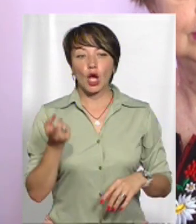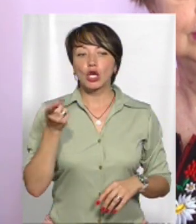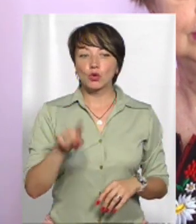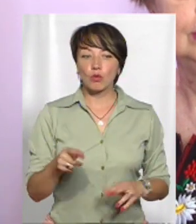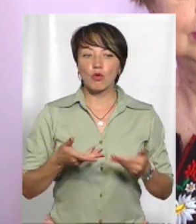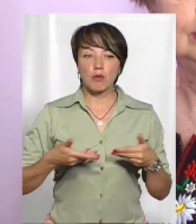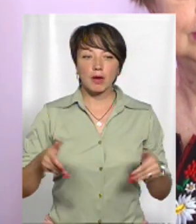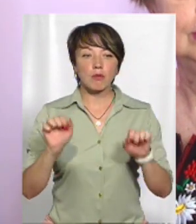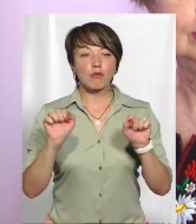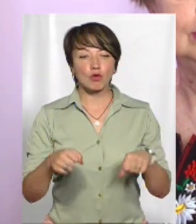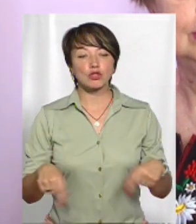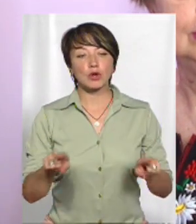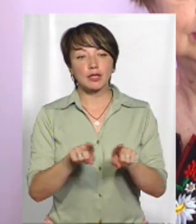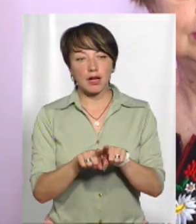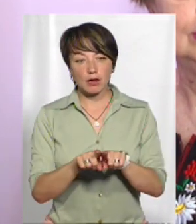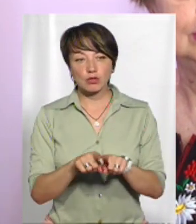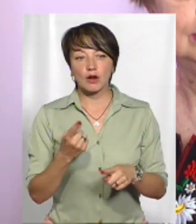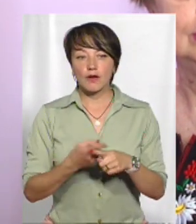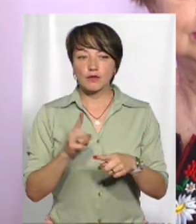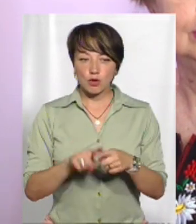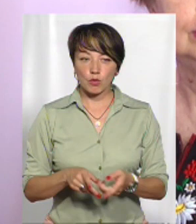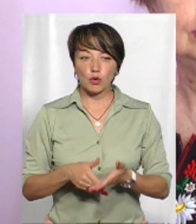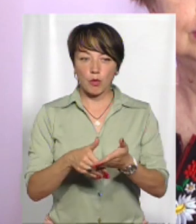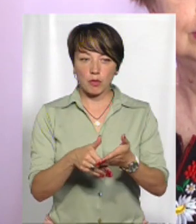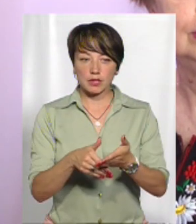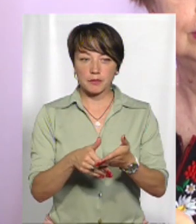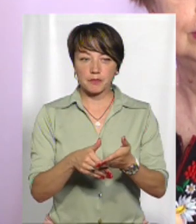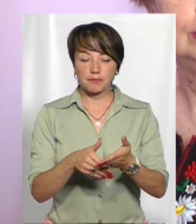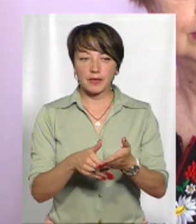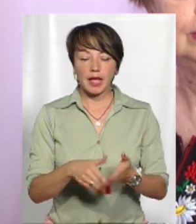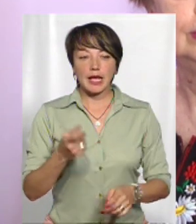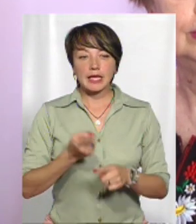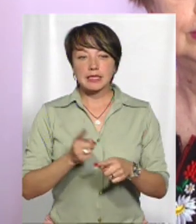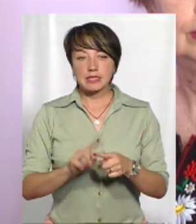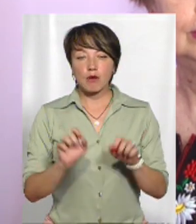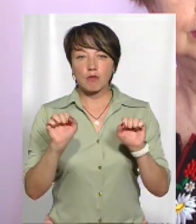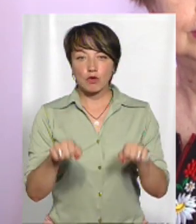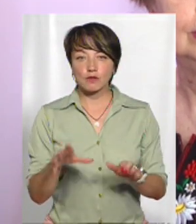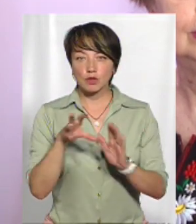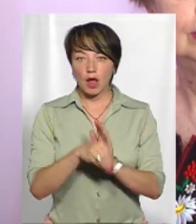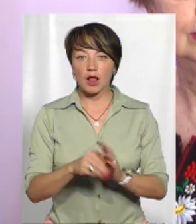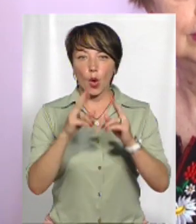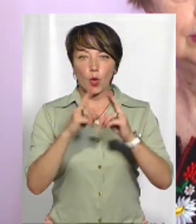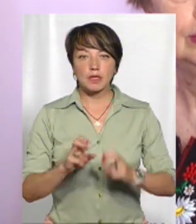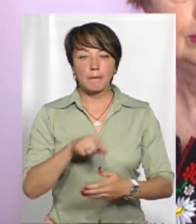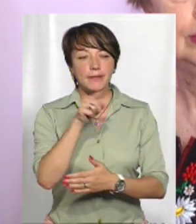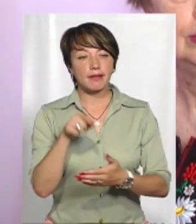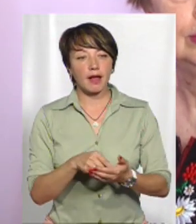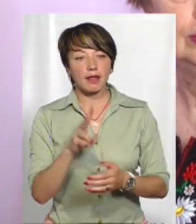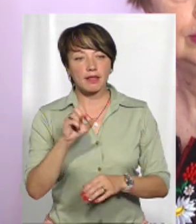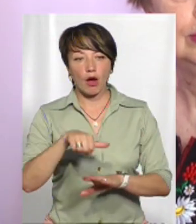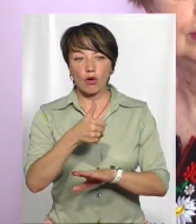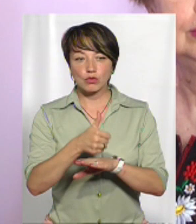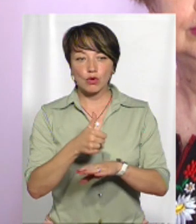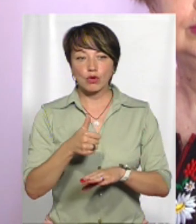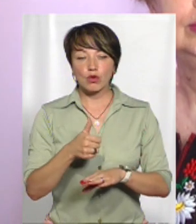ми можемо також в цьому допомогти. Це може включитись на розгляд на питаннях саме на основах